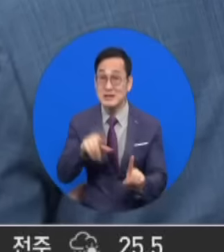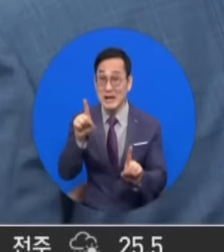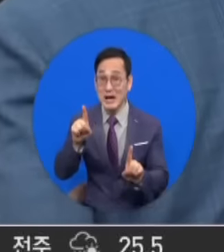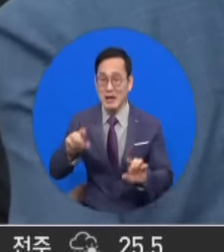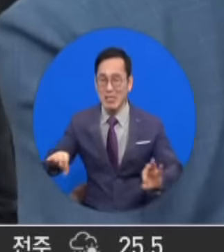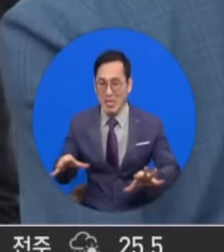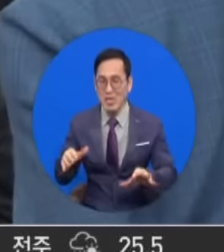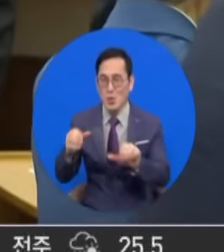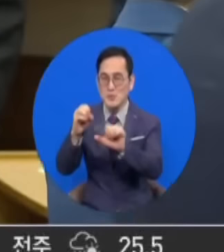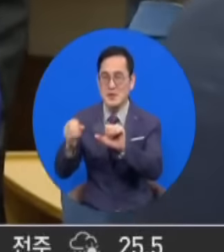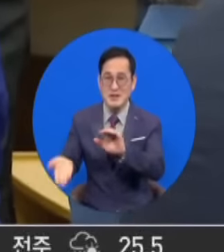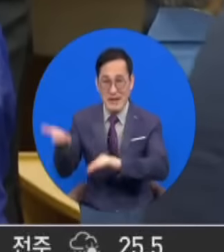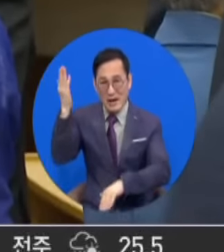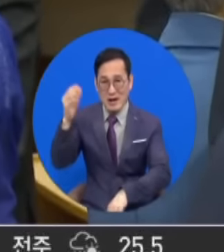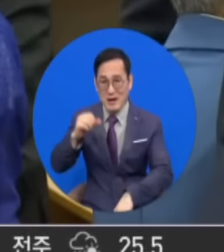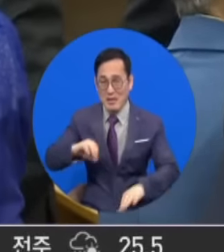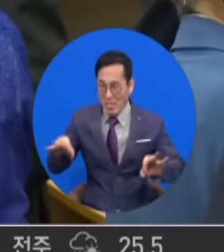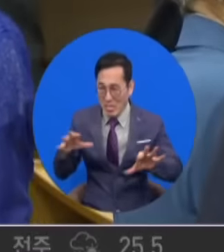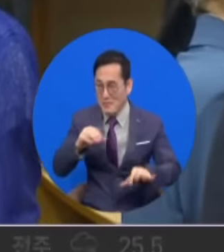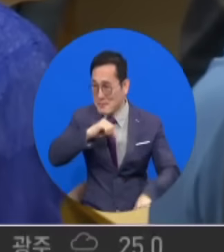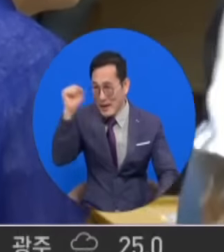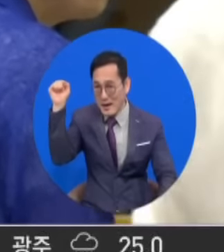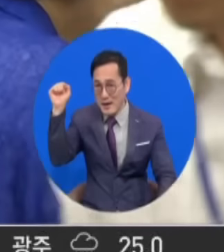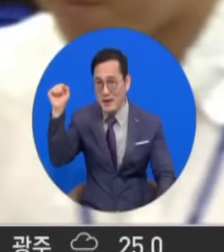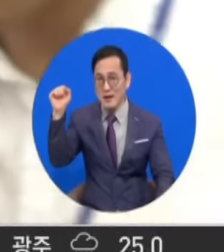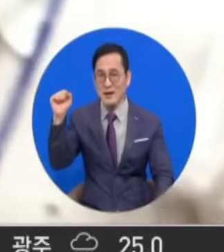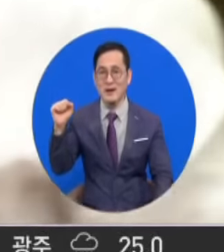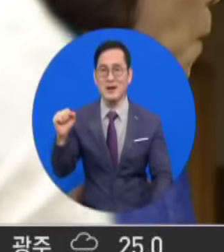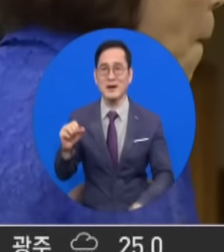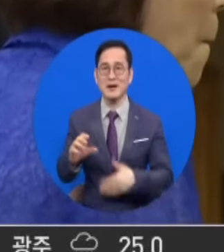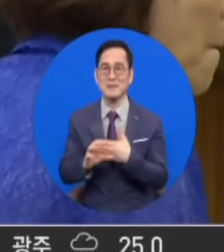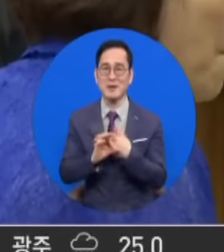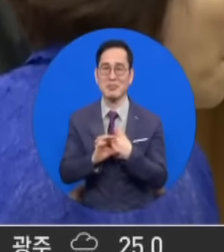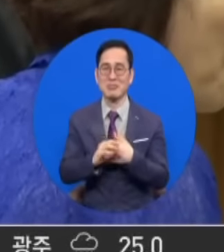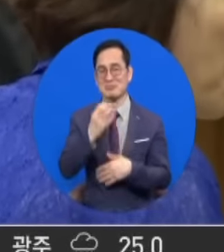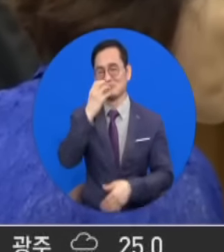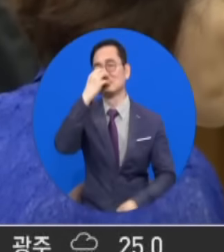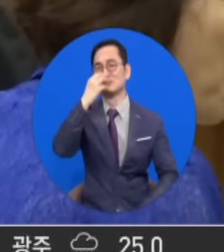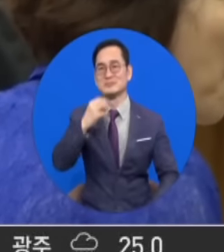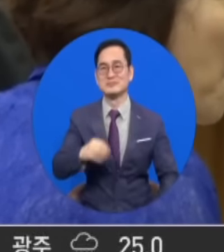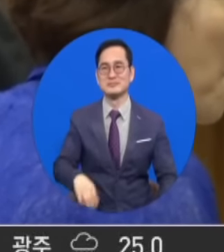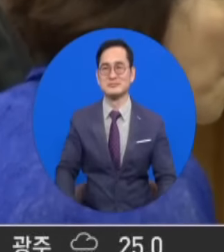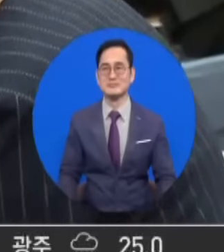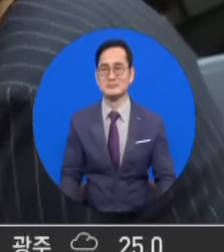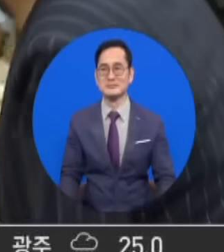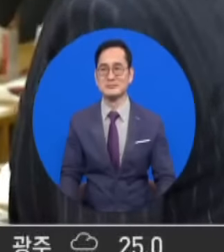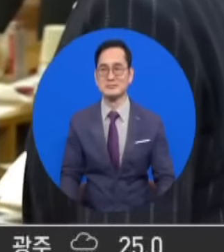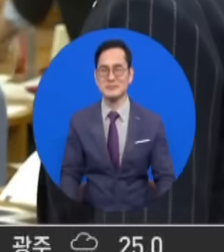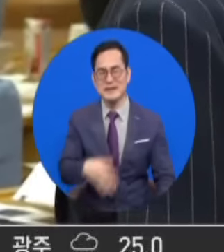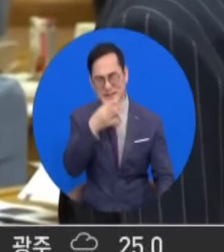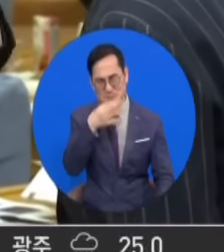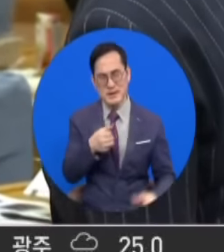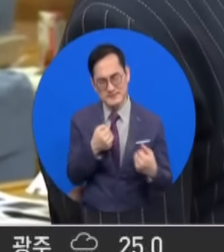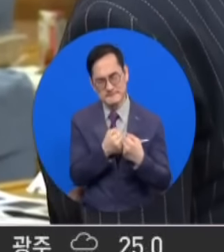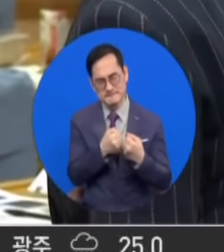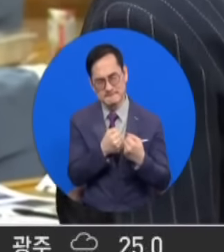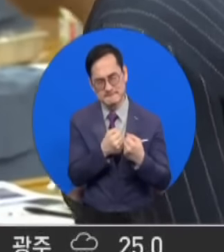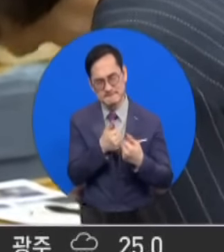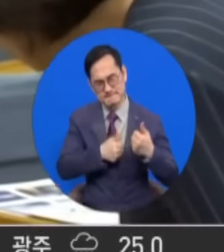이 정치인들이 또 너무 쉽게 뭘 얻으면 그 또 그 귀한 줄 잘 모르고 또 본인이 또